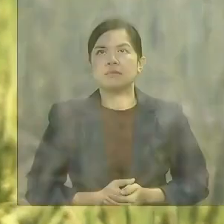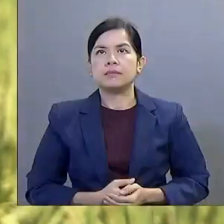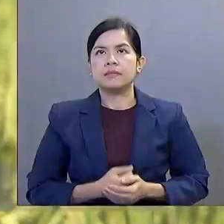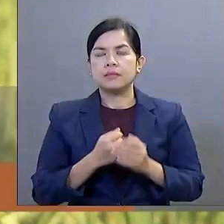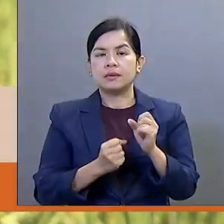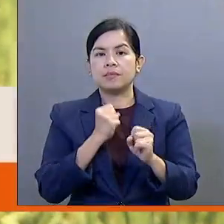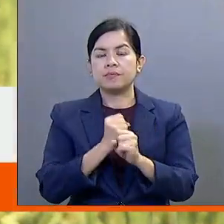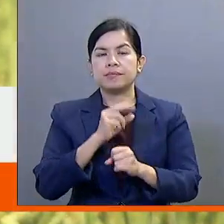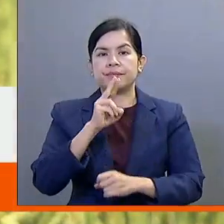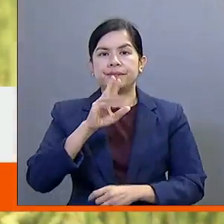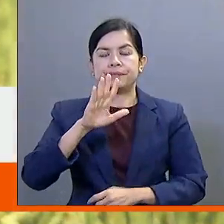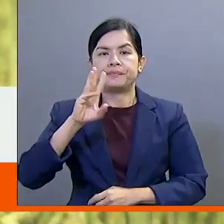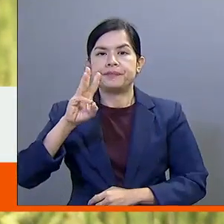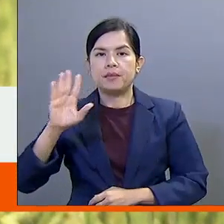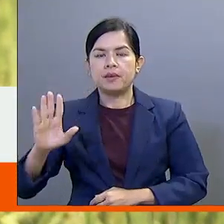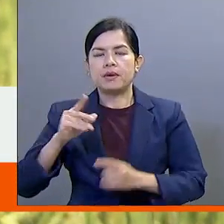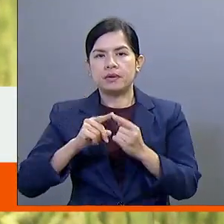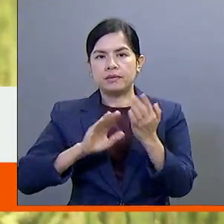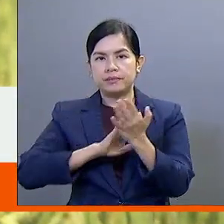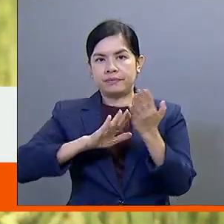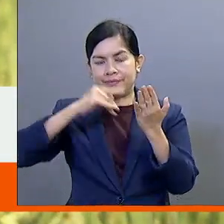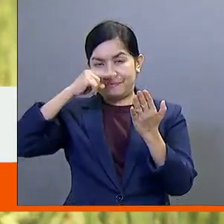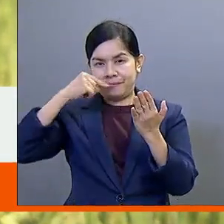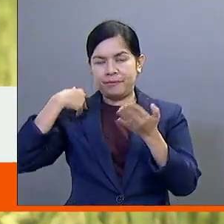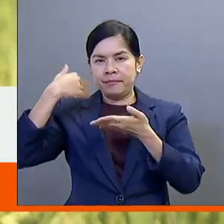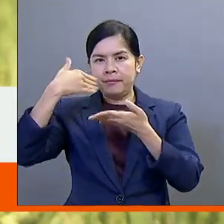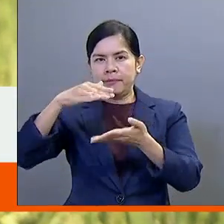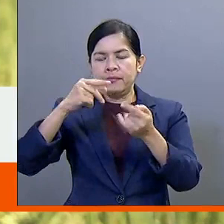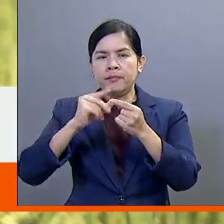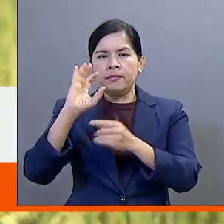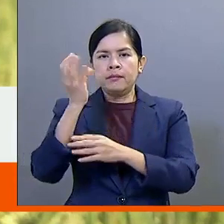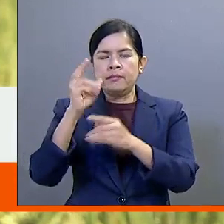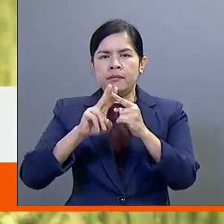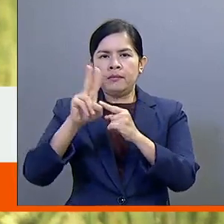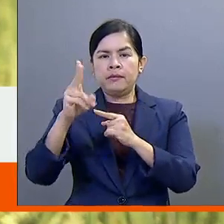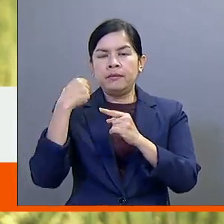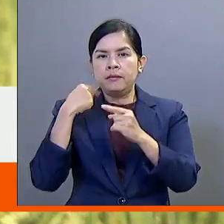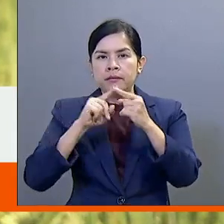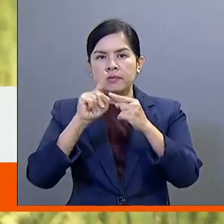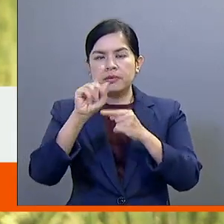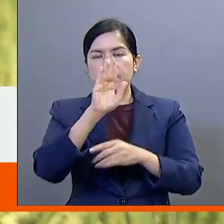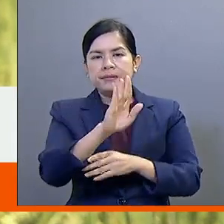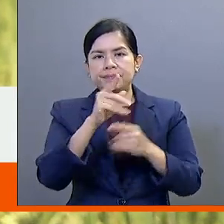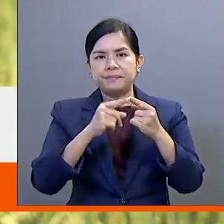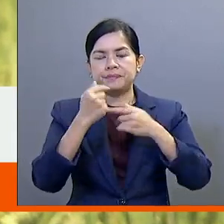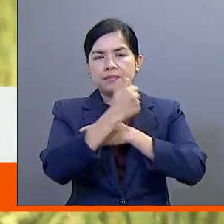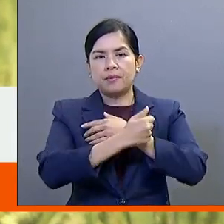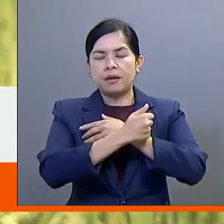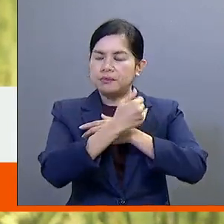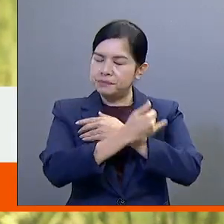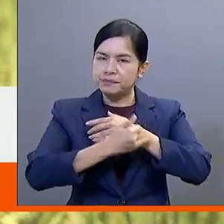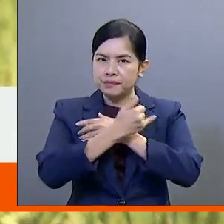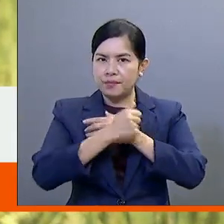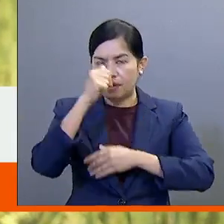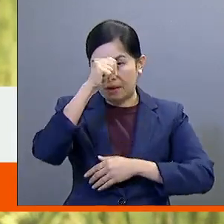ี2565นะคะไทยรั้งตำแหน่งผู้ส่งออกข้าวของโลกอันดับที่2รองจากอินเดียนะคะแซงหน้าเวียดนามเล็กน้อยค่ะเพรา